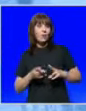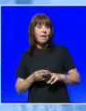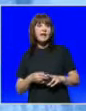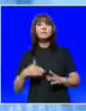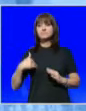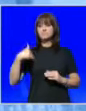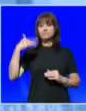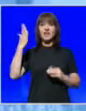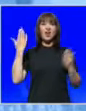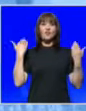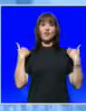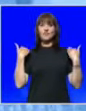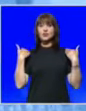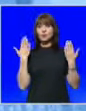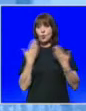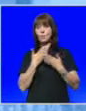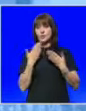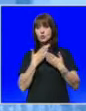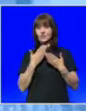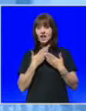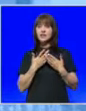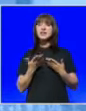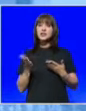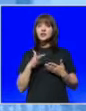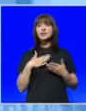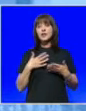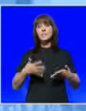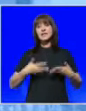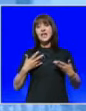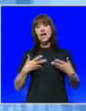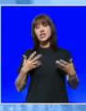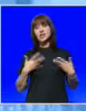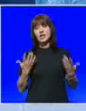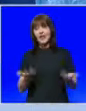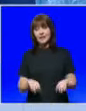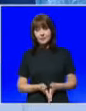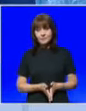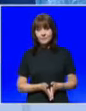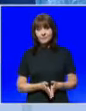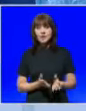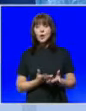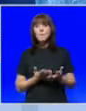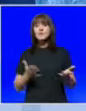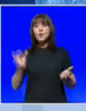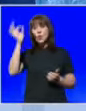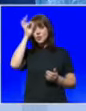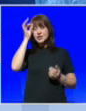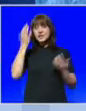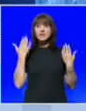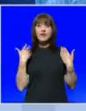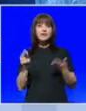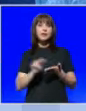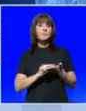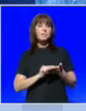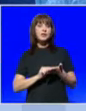висшето образование. Повече хора ще могат да завършват и ще има желанието да завършат инженерни специалности. Много ученици и студенти вече си пишат